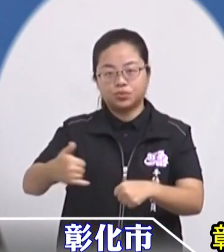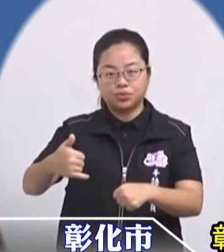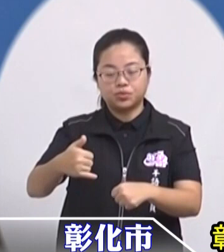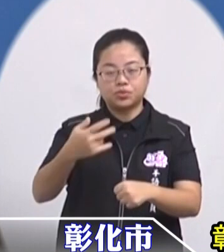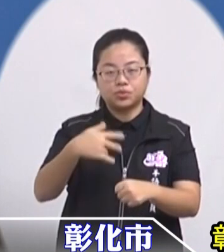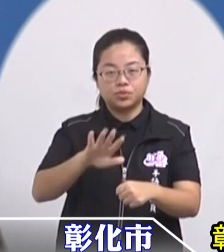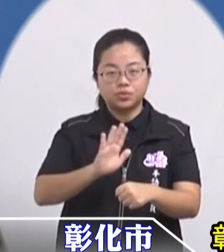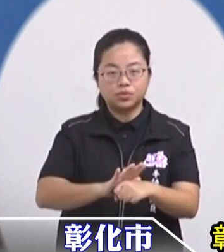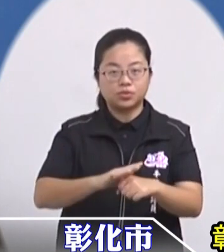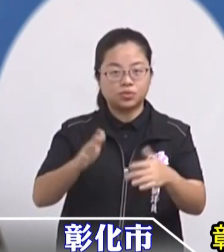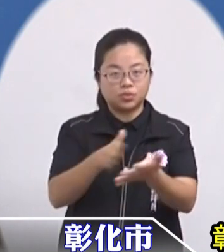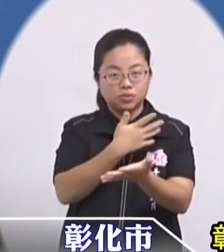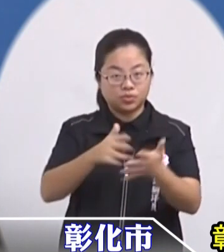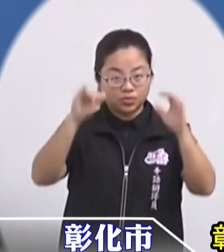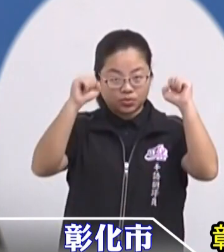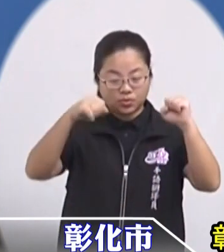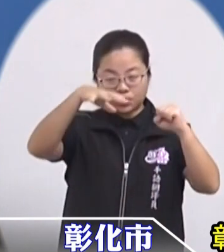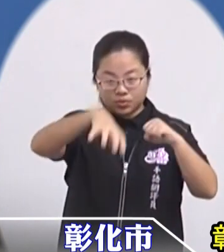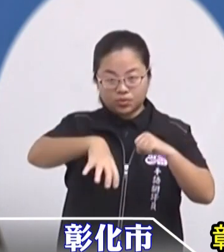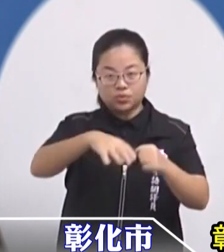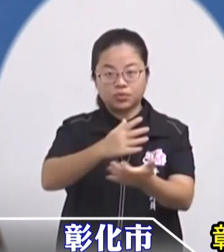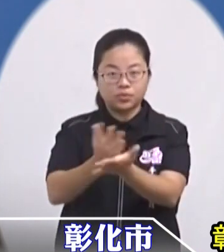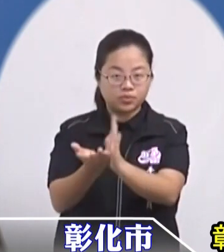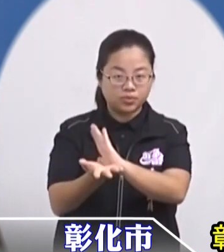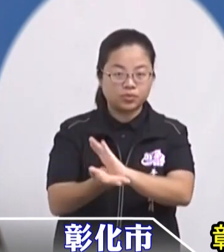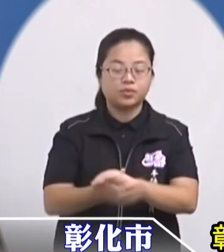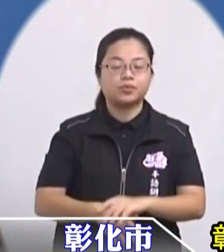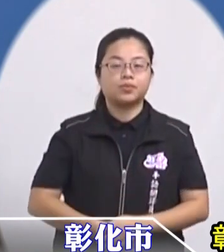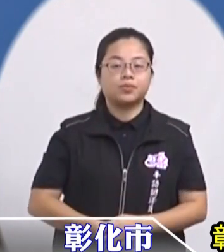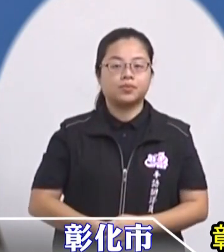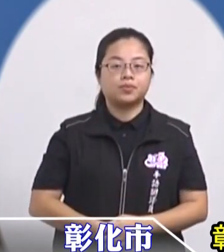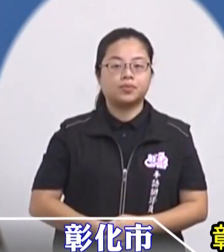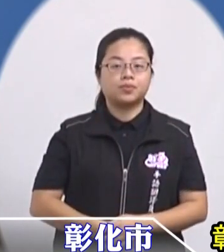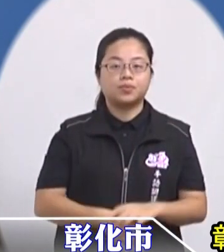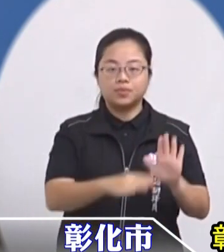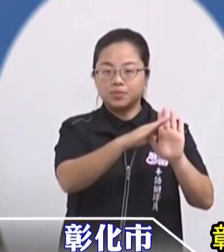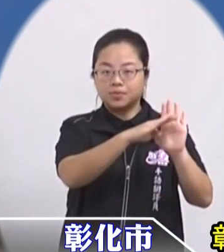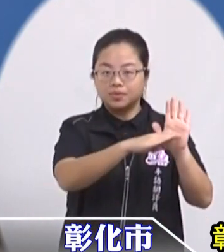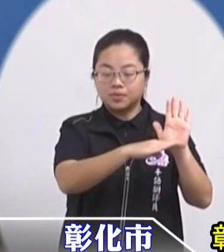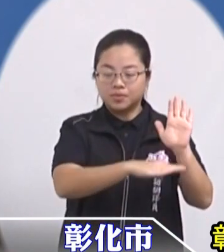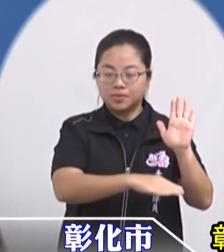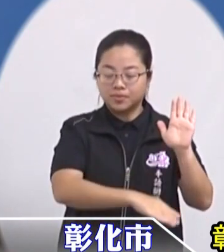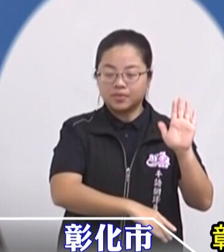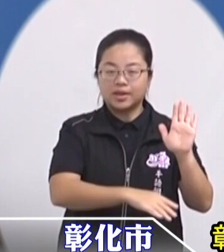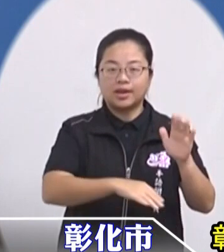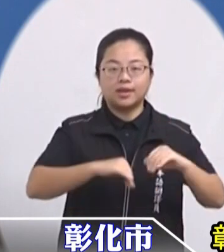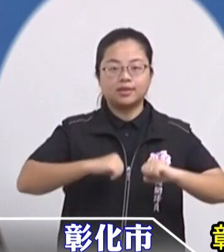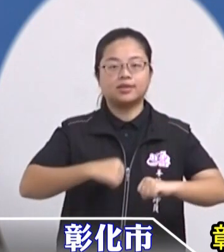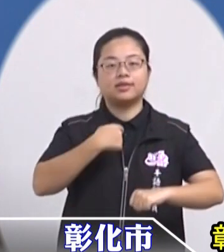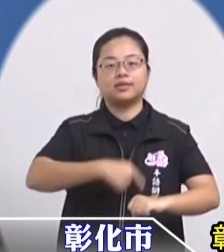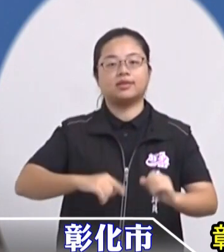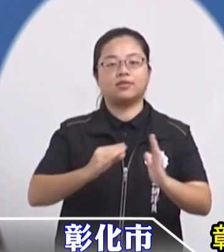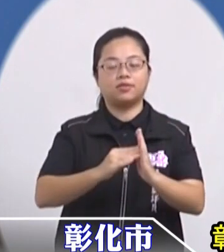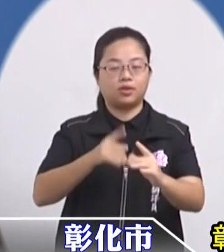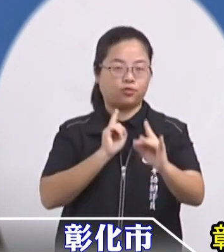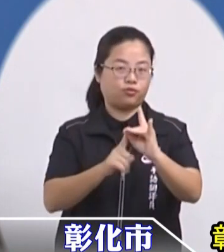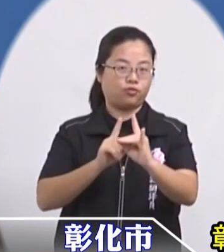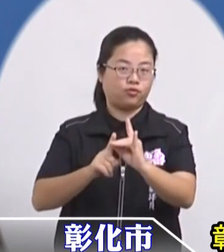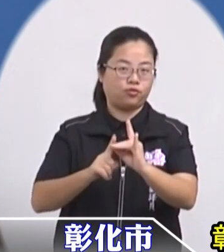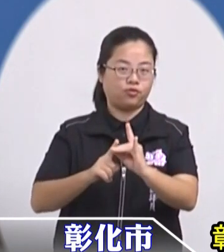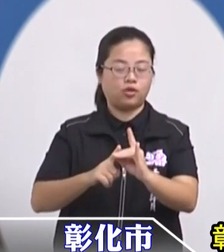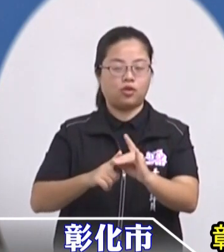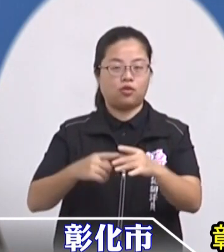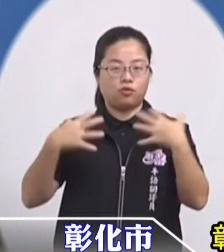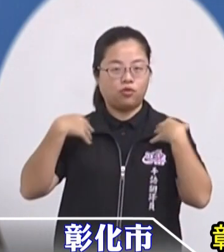跟休闲运动场馆哈，都是那个咱的这个一寡健身房哈，还有宗教神职人员哈。